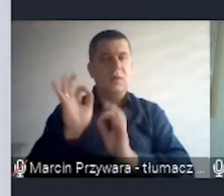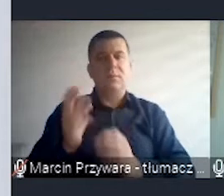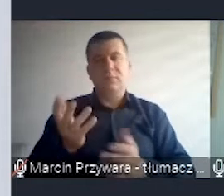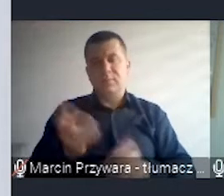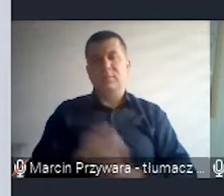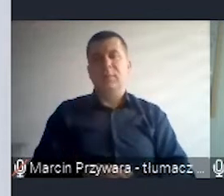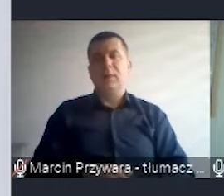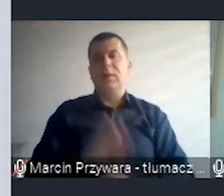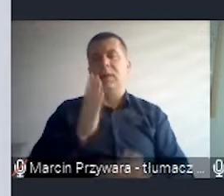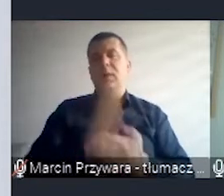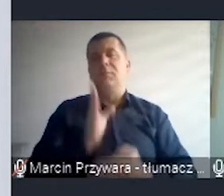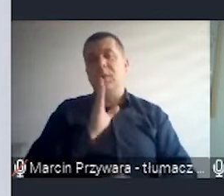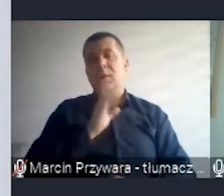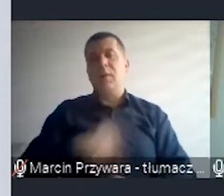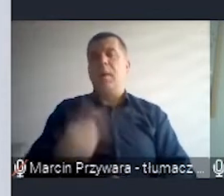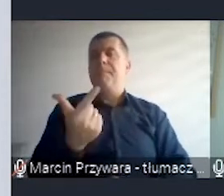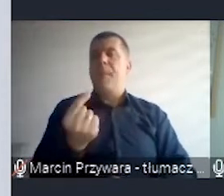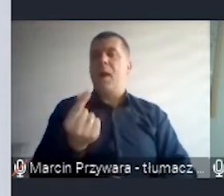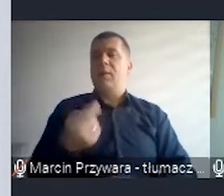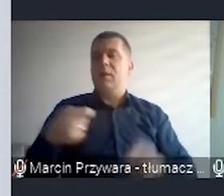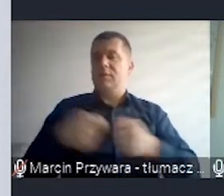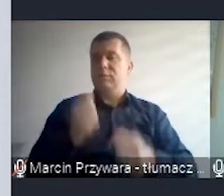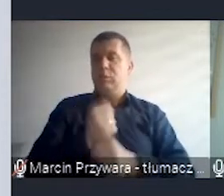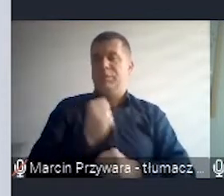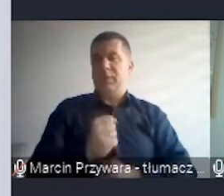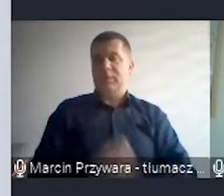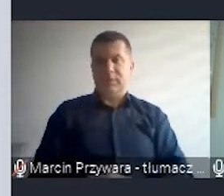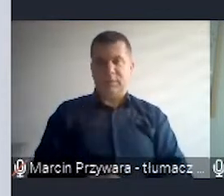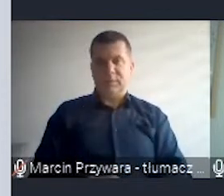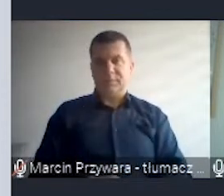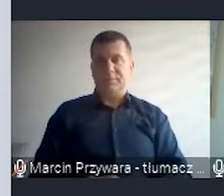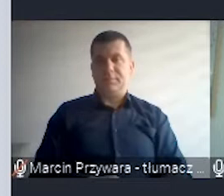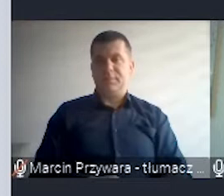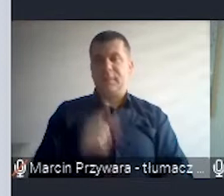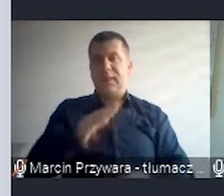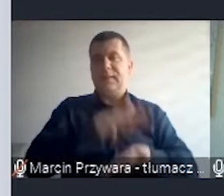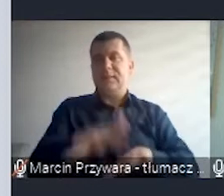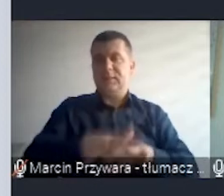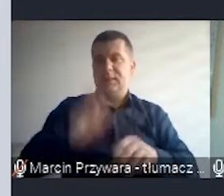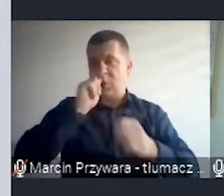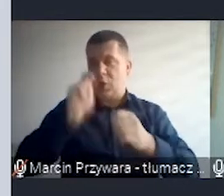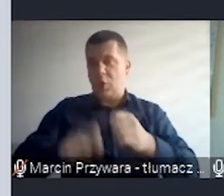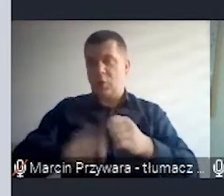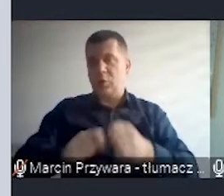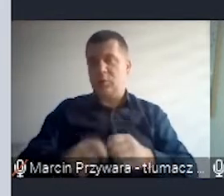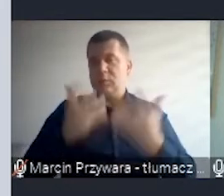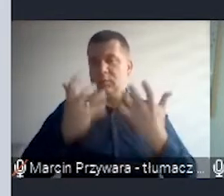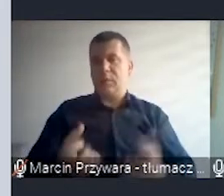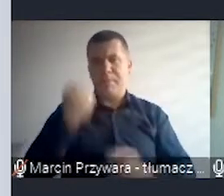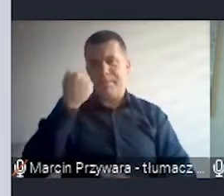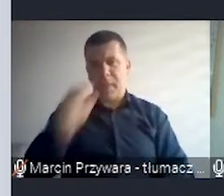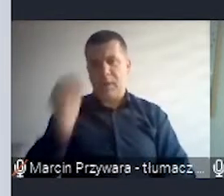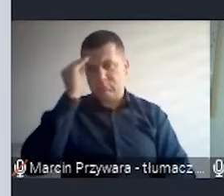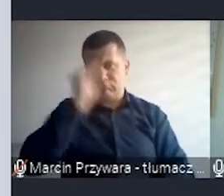kontroli, tylko raczej takiej partnerskiej współpracy. I teraz ten system kontroli, chcę Państwa bardzo o